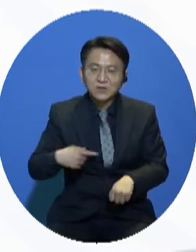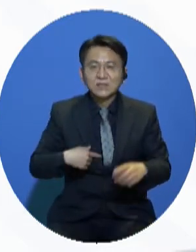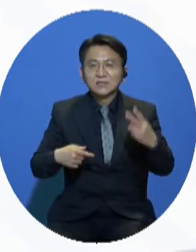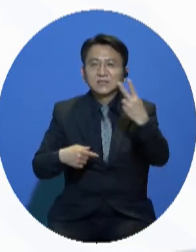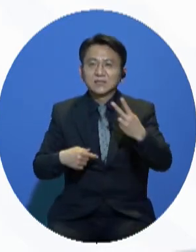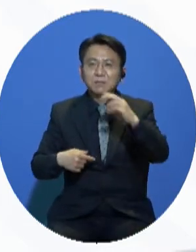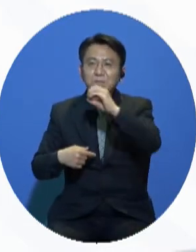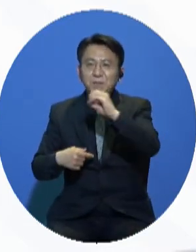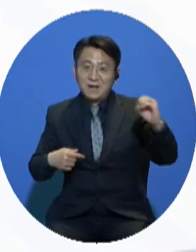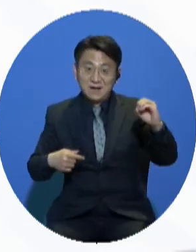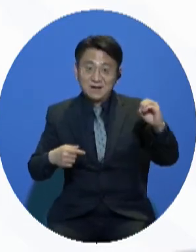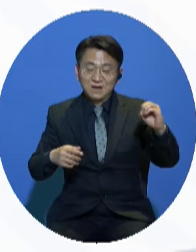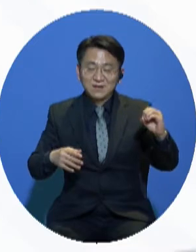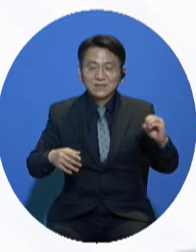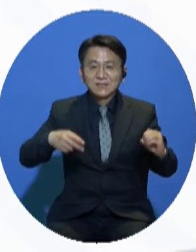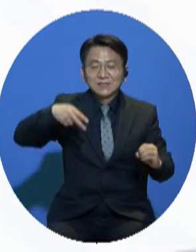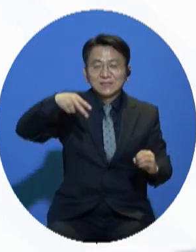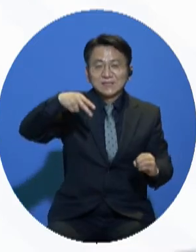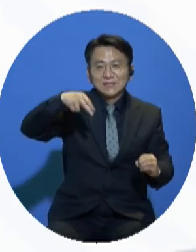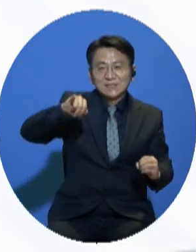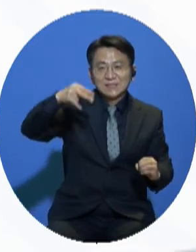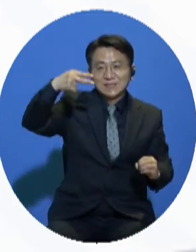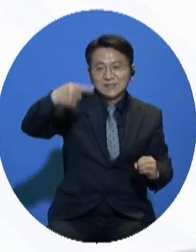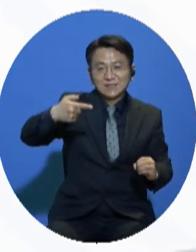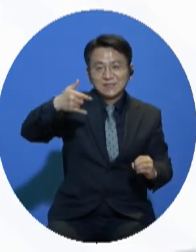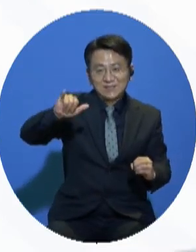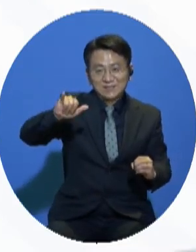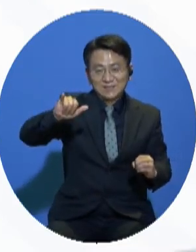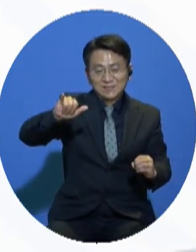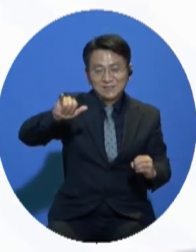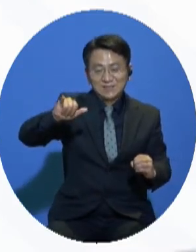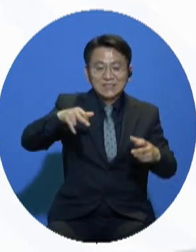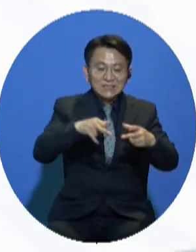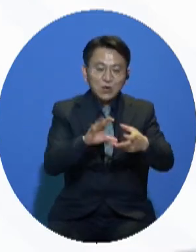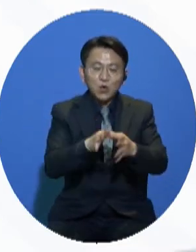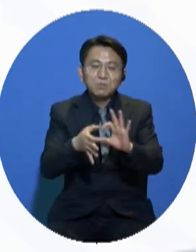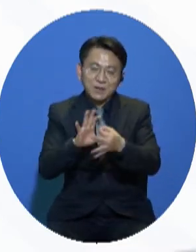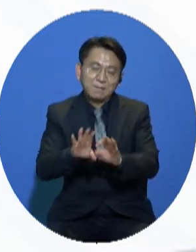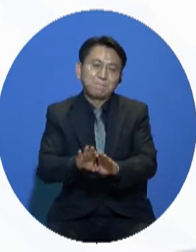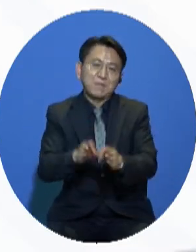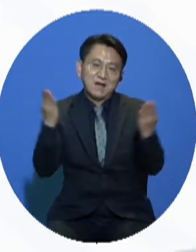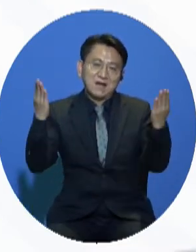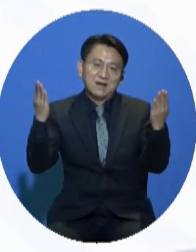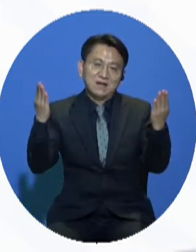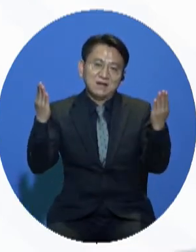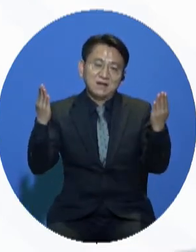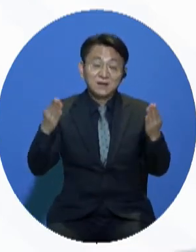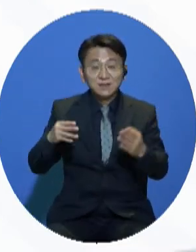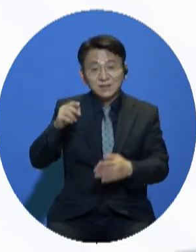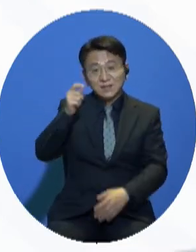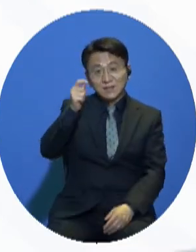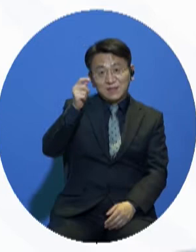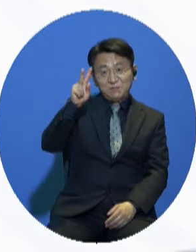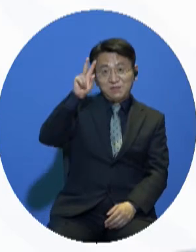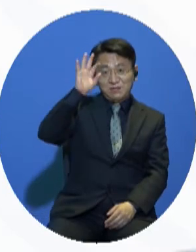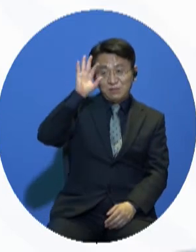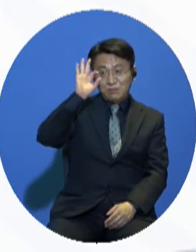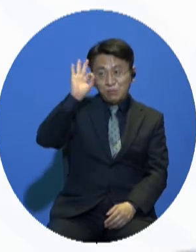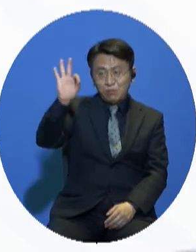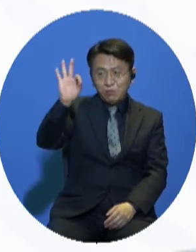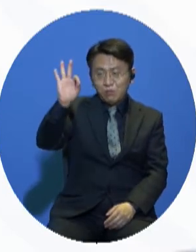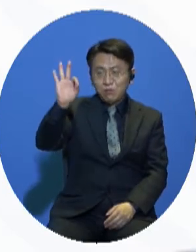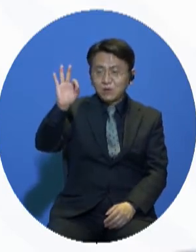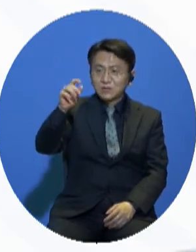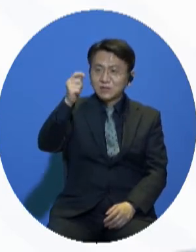2000년 시드니에서 패럴림픽 대회가 열렸습니다. 제가 텔레비전에서 그 패럴림픽